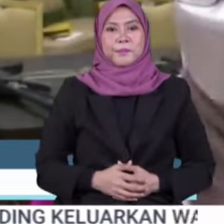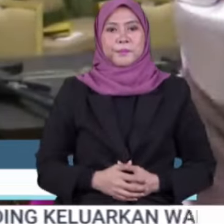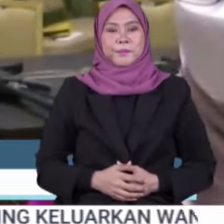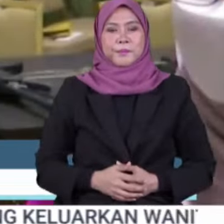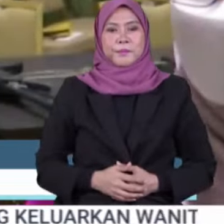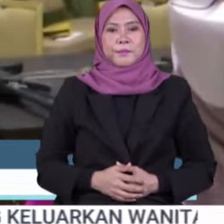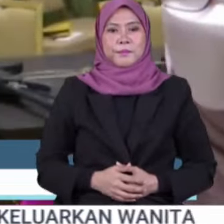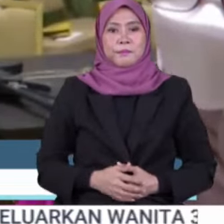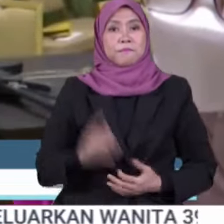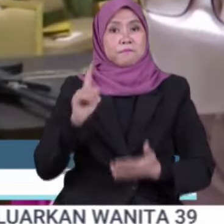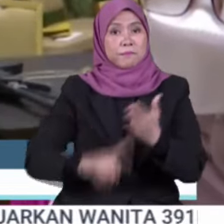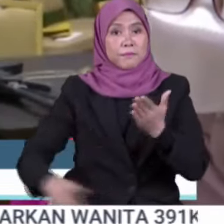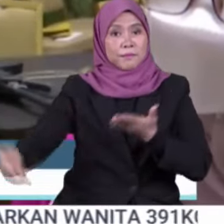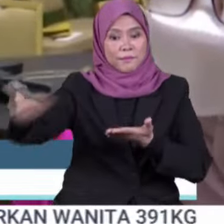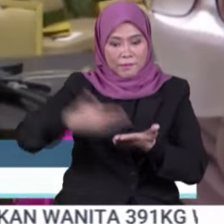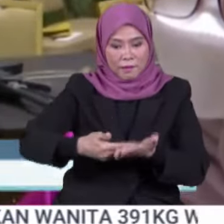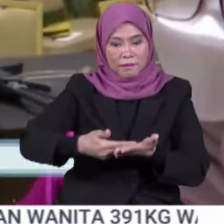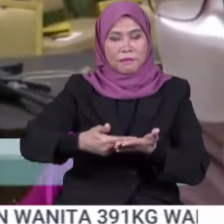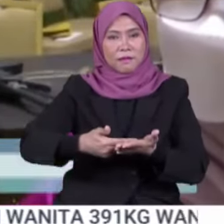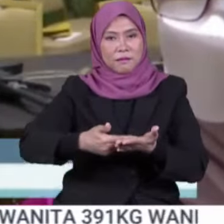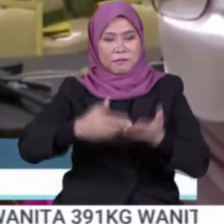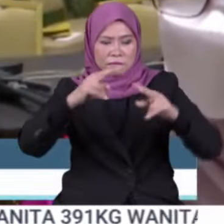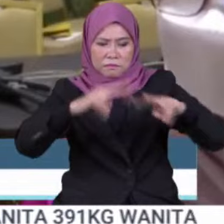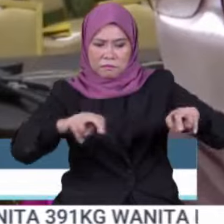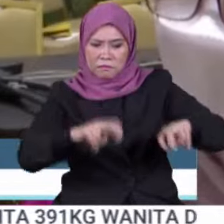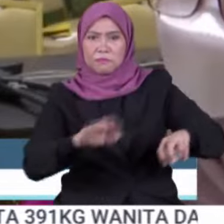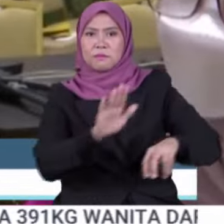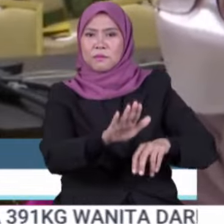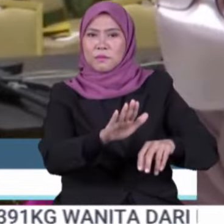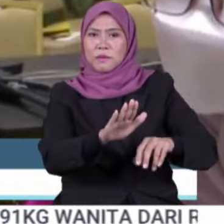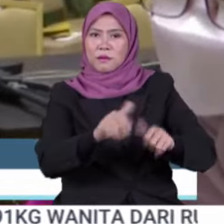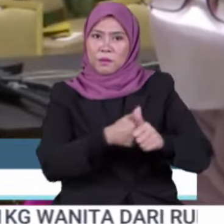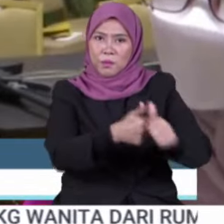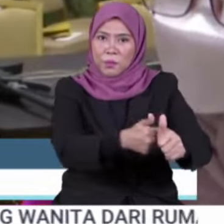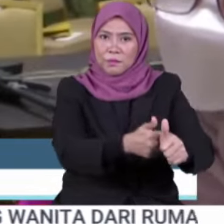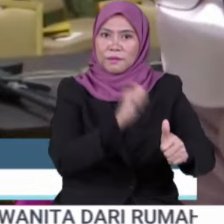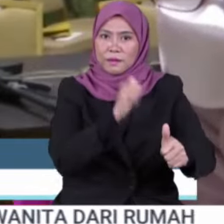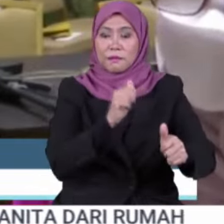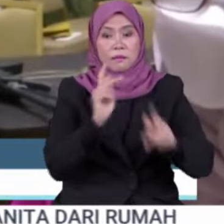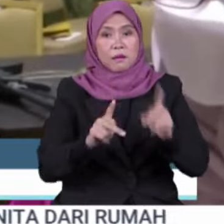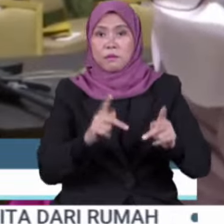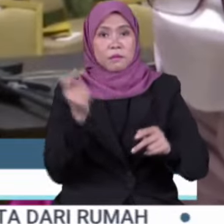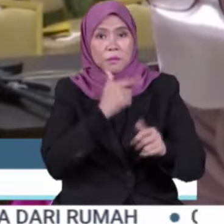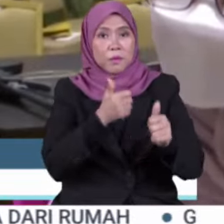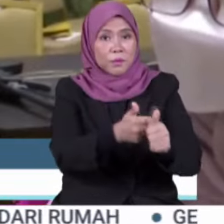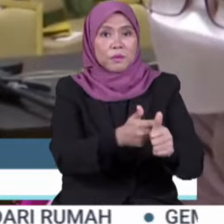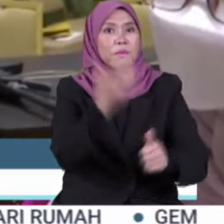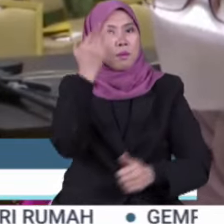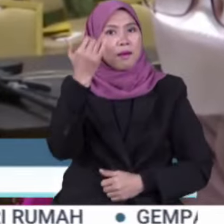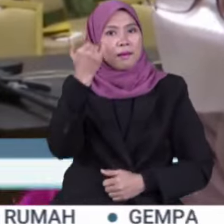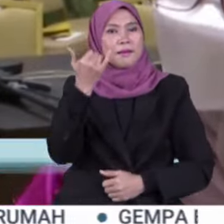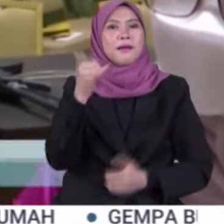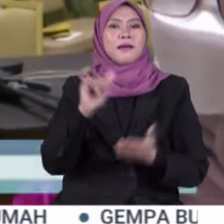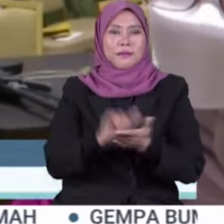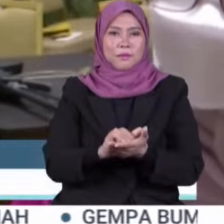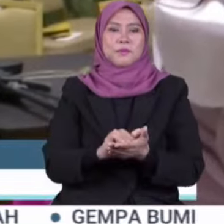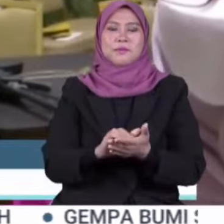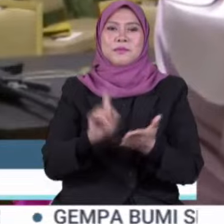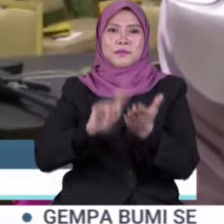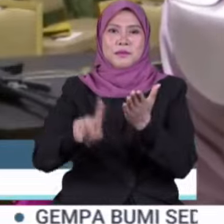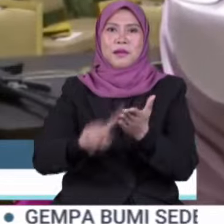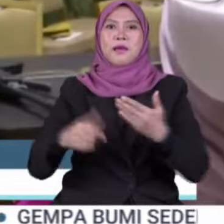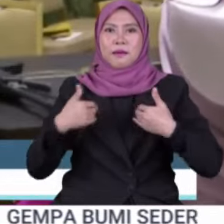Apa yang kita cadangkan, kita tengok apakah agensi itu ikut atau tidak. Kalau tak ikut, kenapa? Yang tu kita ada susun.